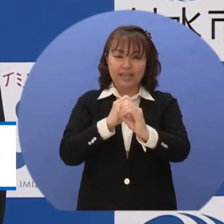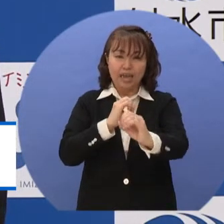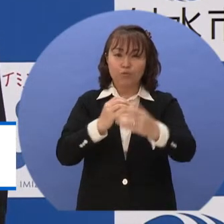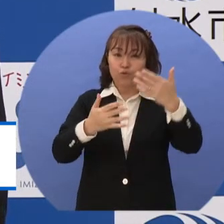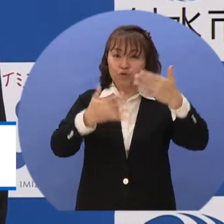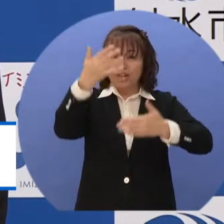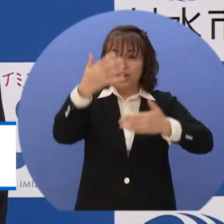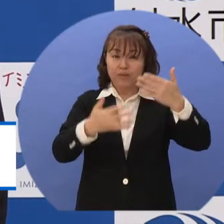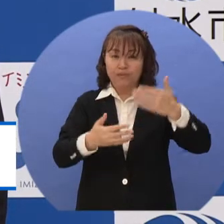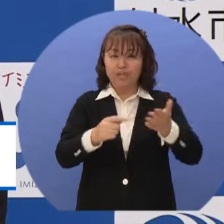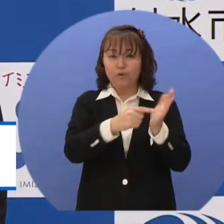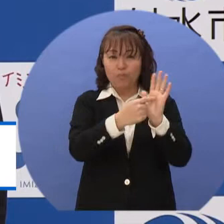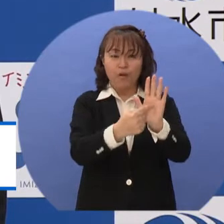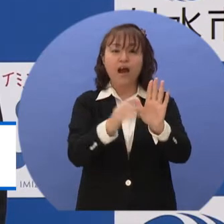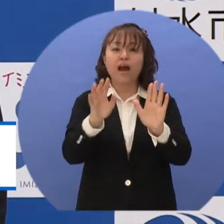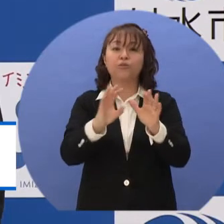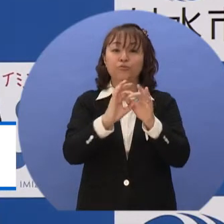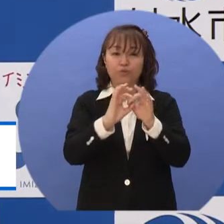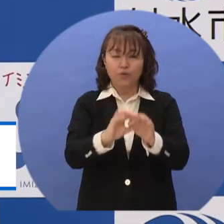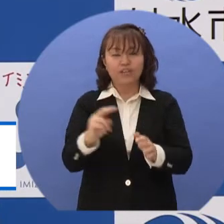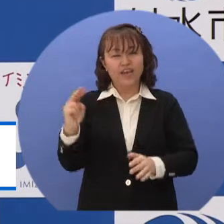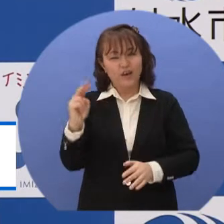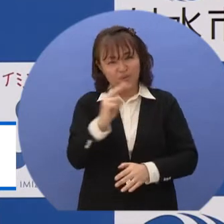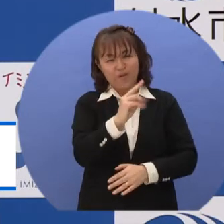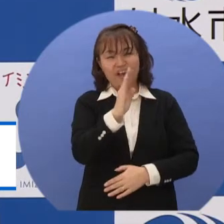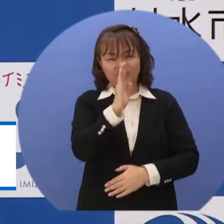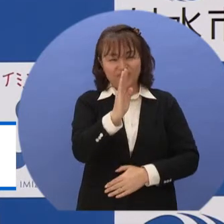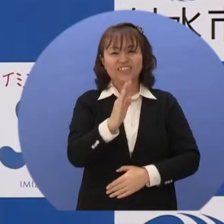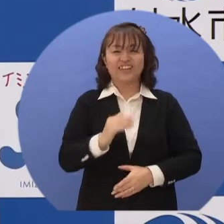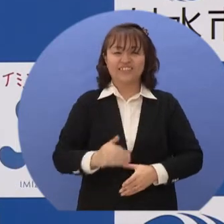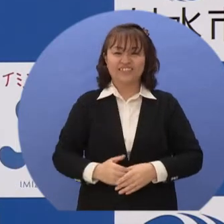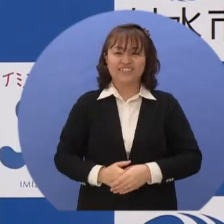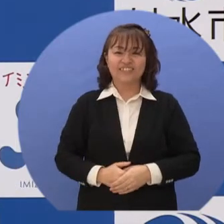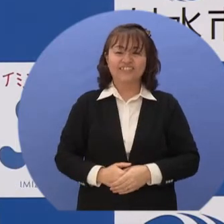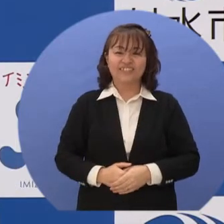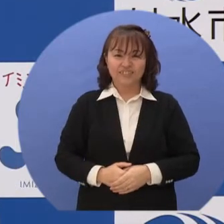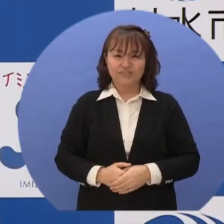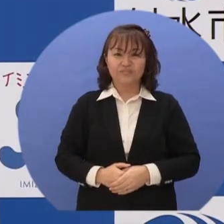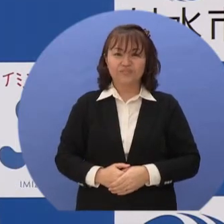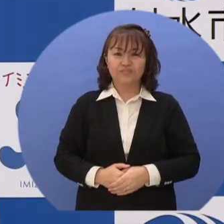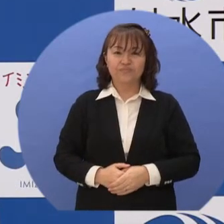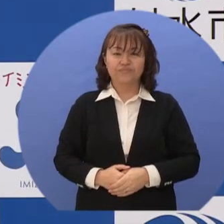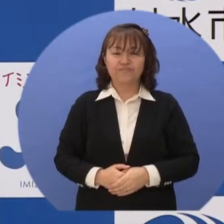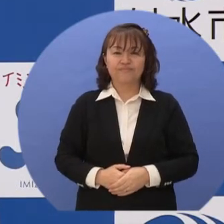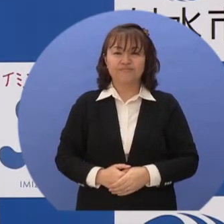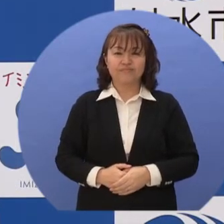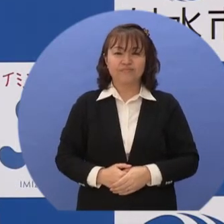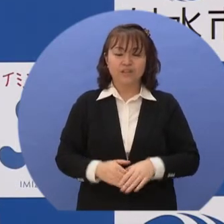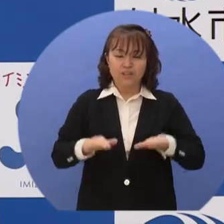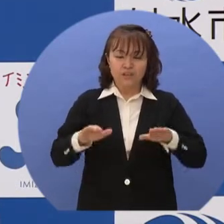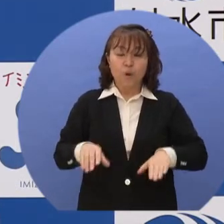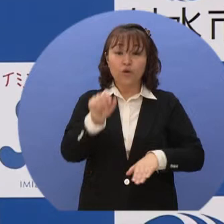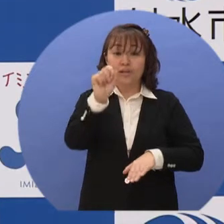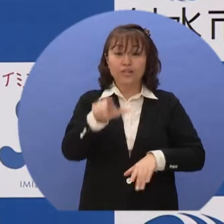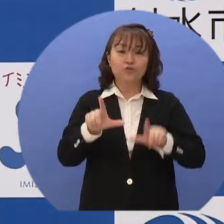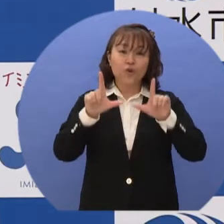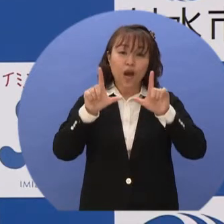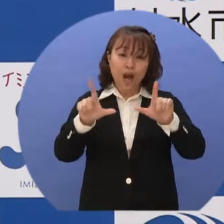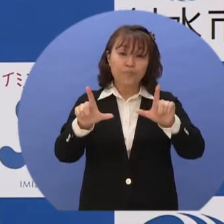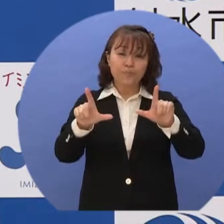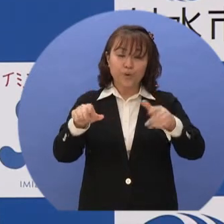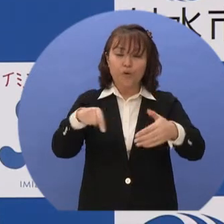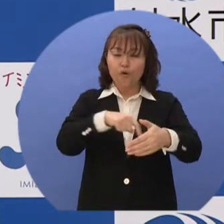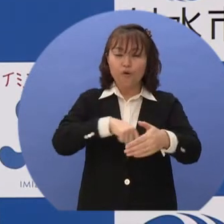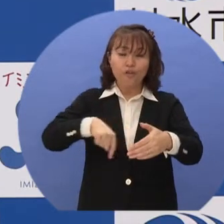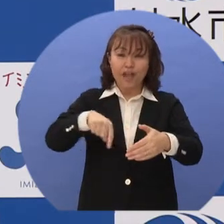是非ご覧になっていただければという風に思っておりますえそれではお手元の資料に基づきまして発表事故えご説明をさ